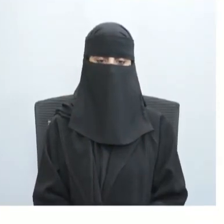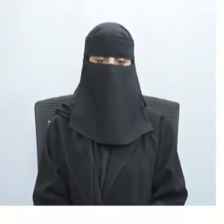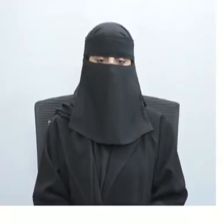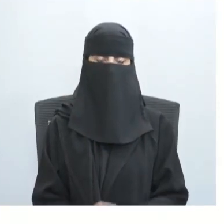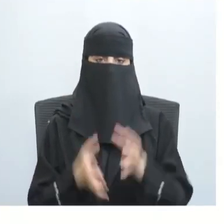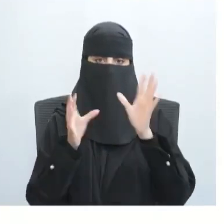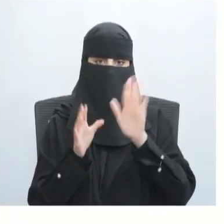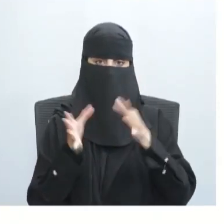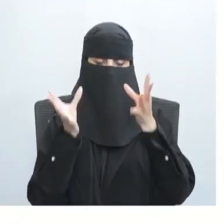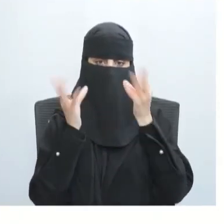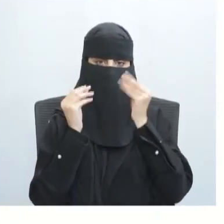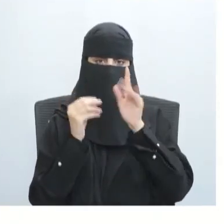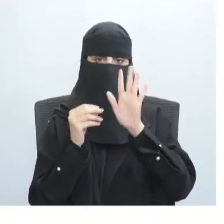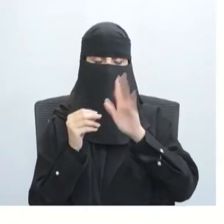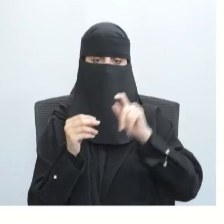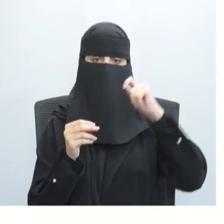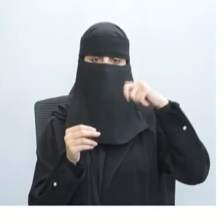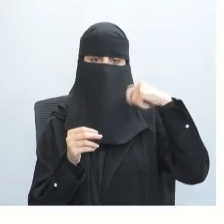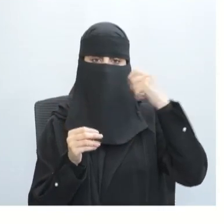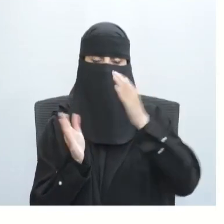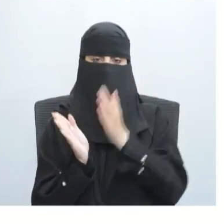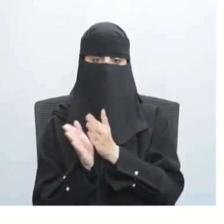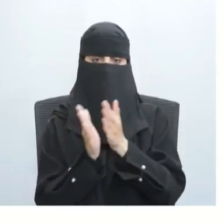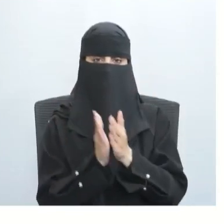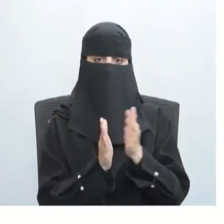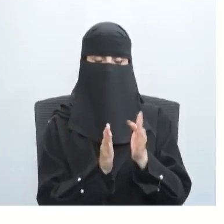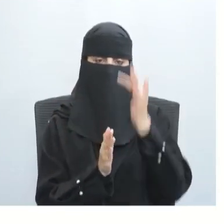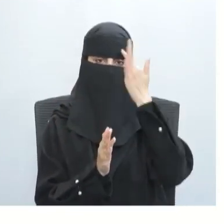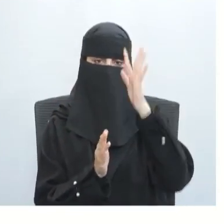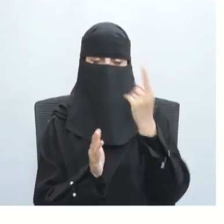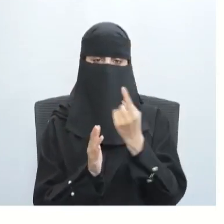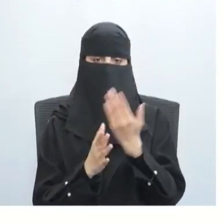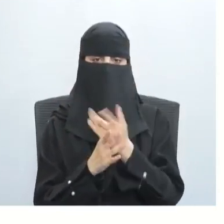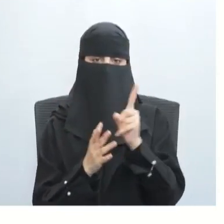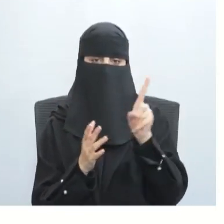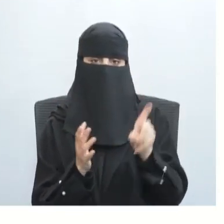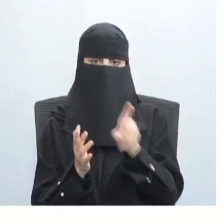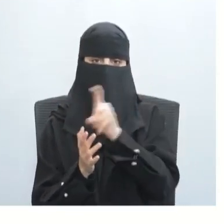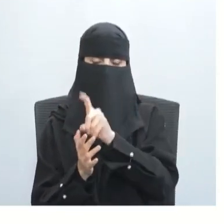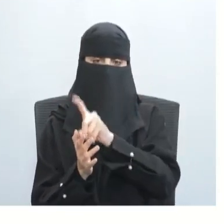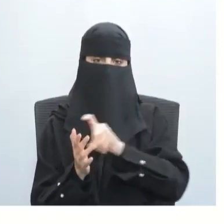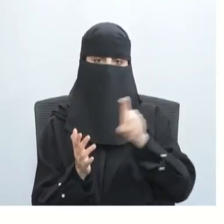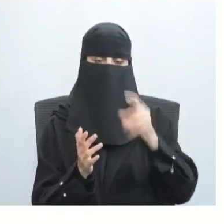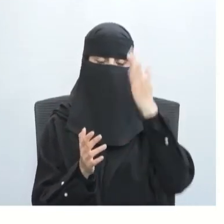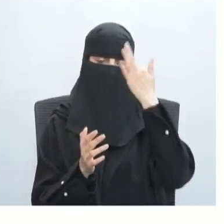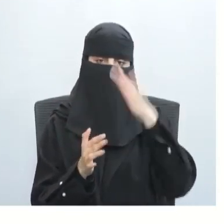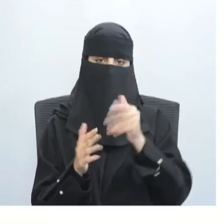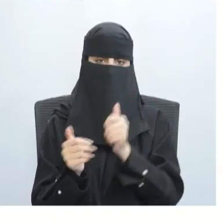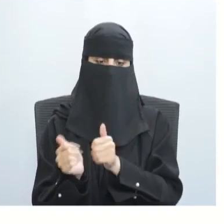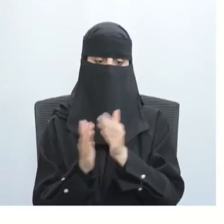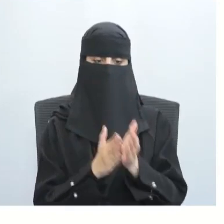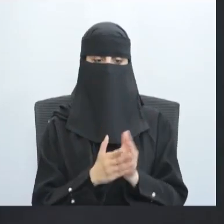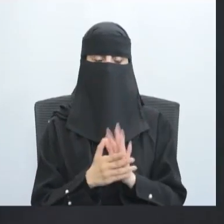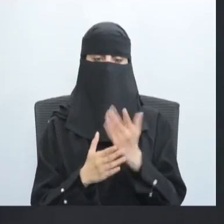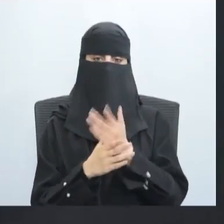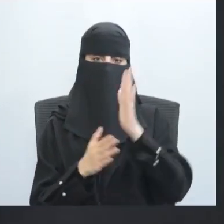يمكنك ترتيب مقاطع الفيديو عن طريق سحبها الى المكان المناسب في لوحه المخطط الزمني التايم